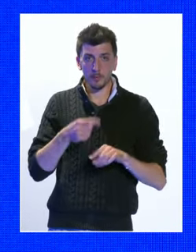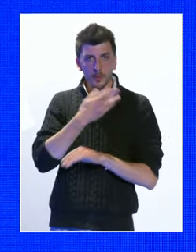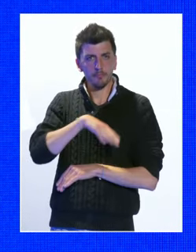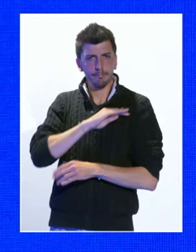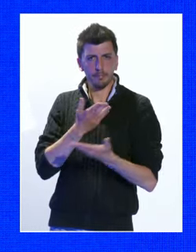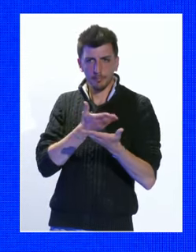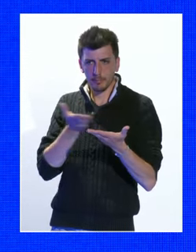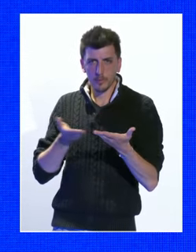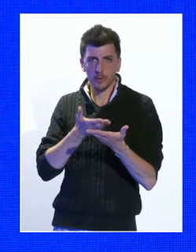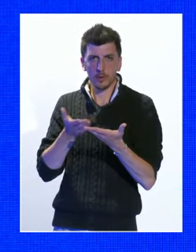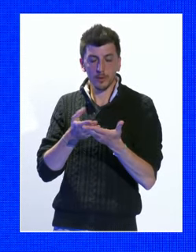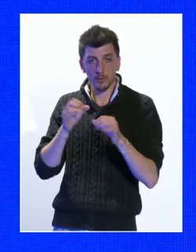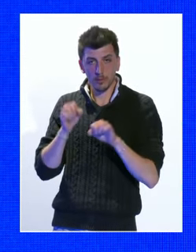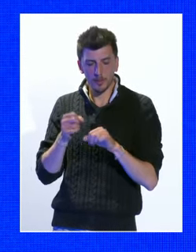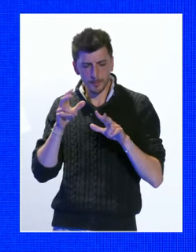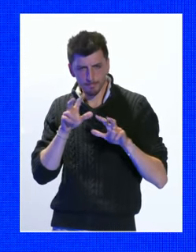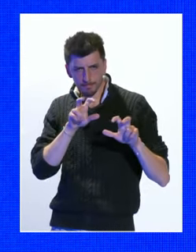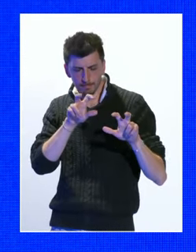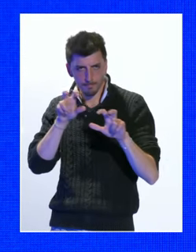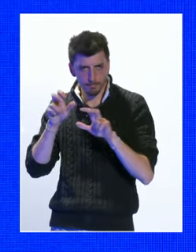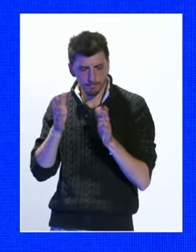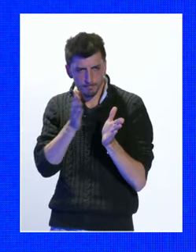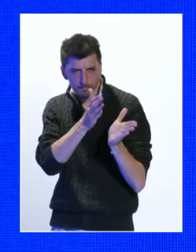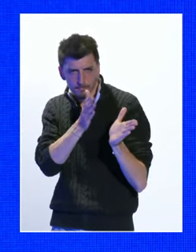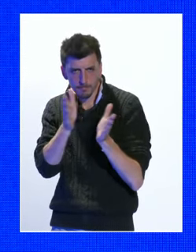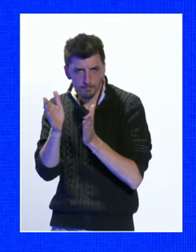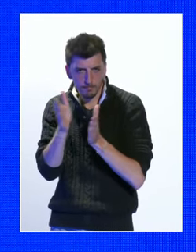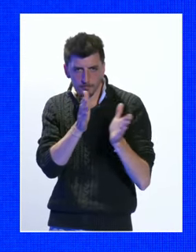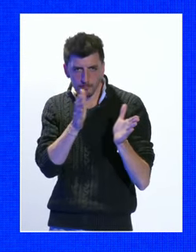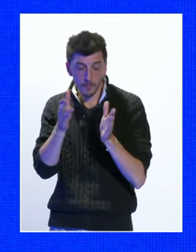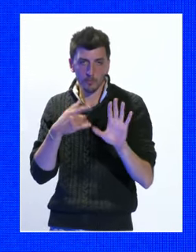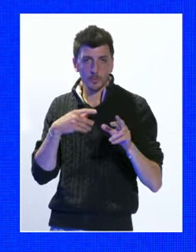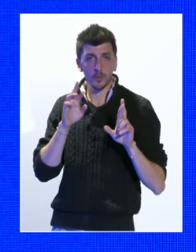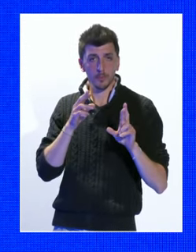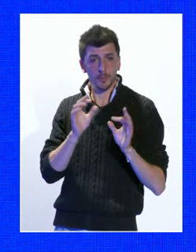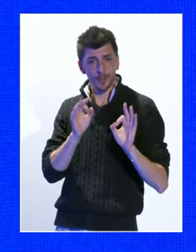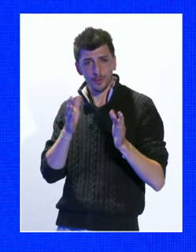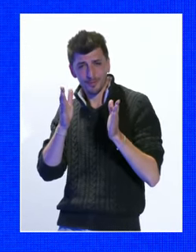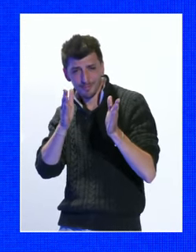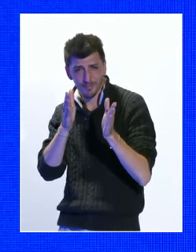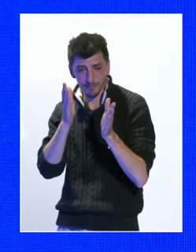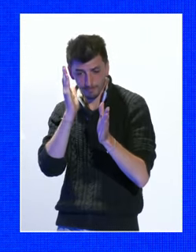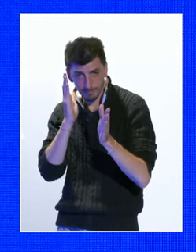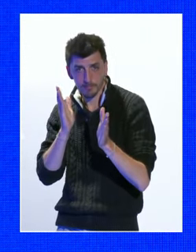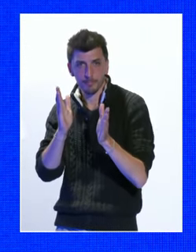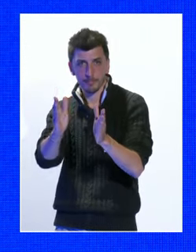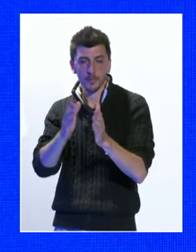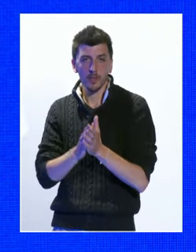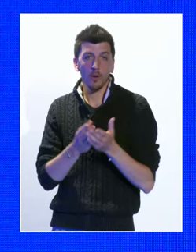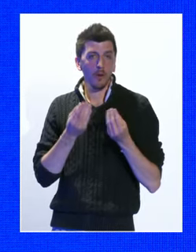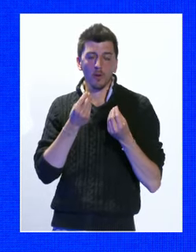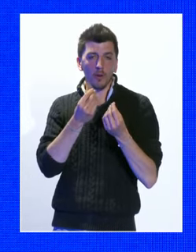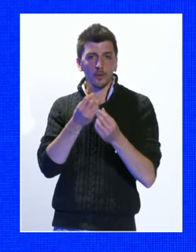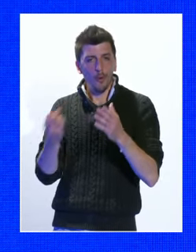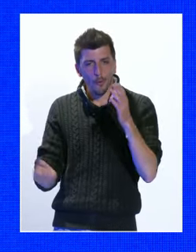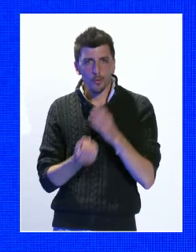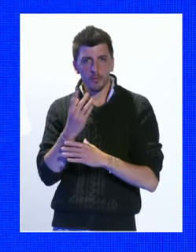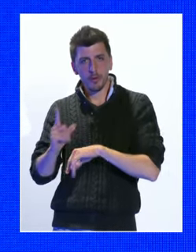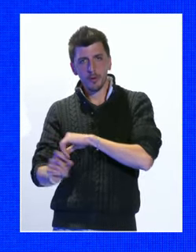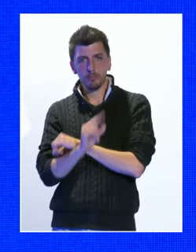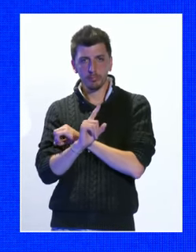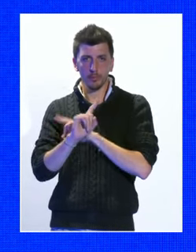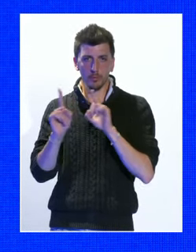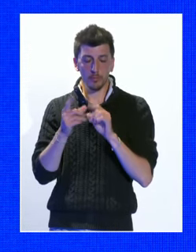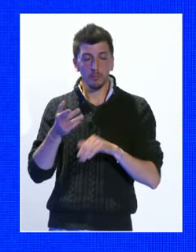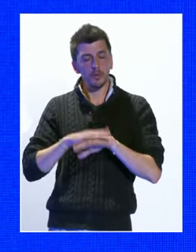peut permettre d'explorer des voies que j'espère justes. Je ne suis pas sûr qu'elles seront totalement nouvelles, mais elles